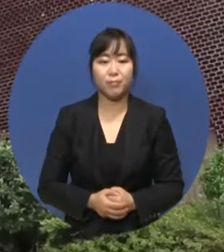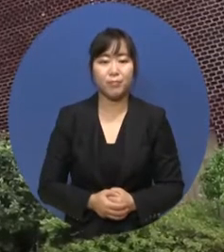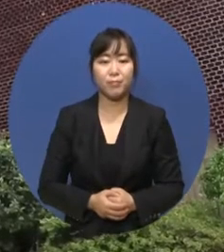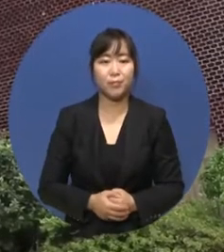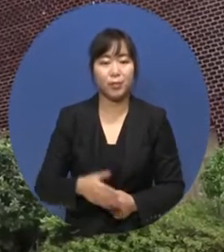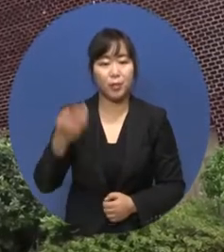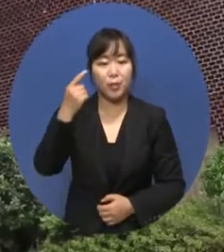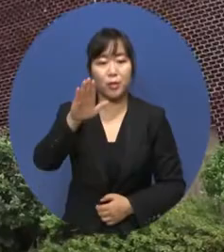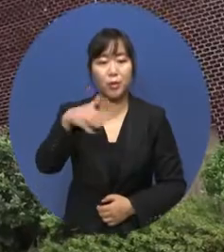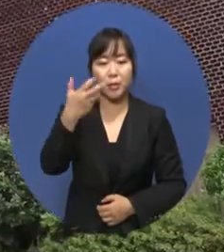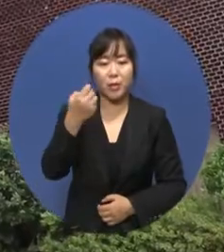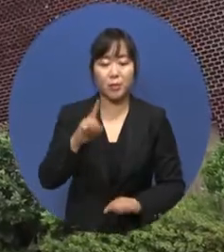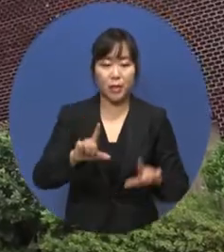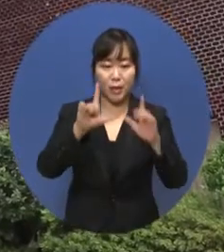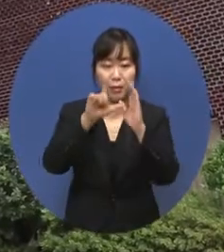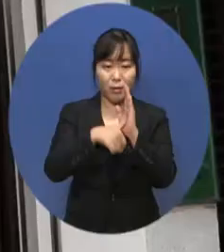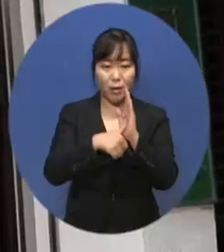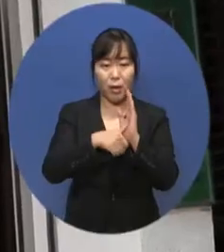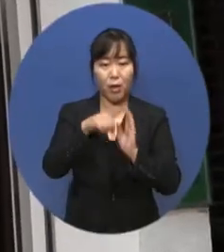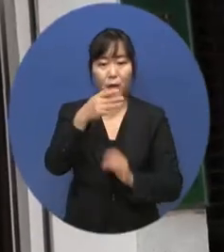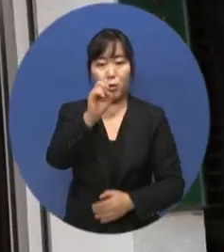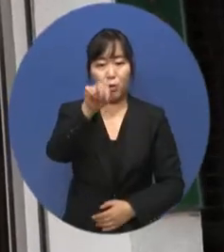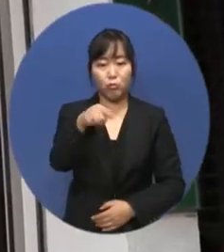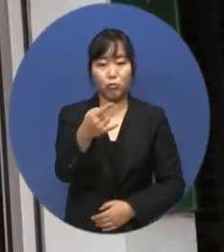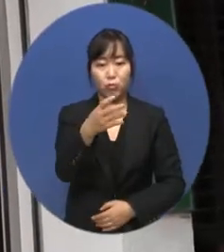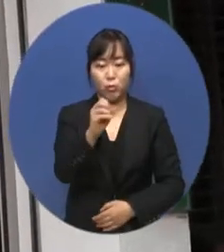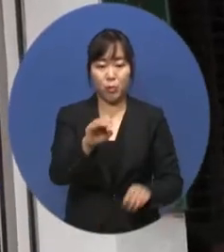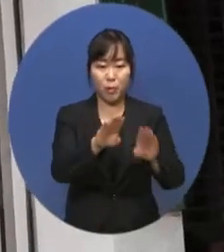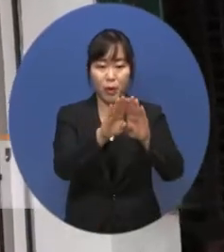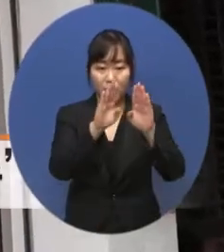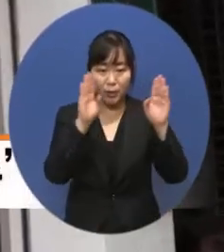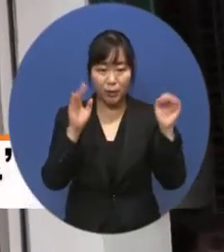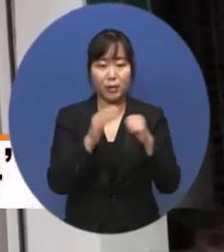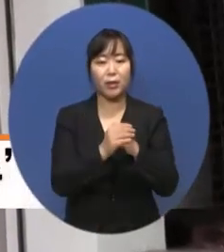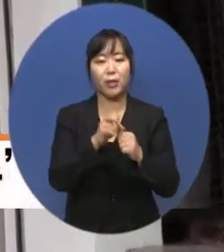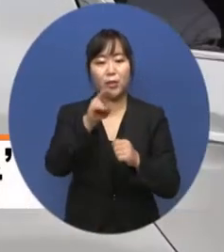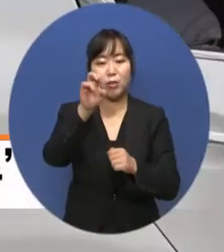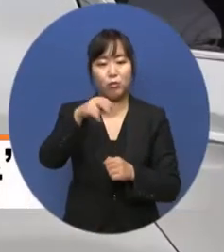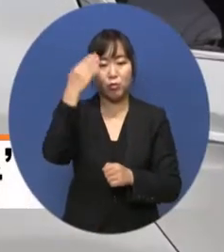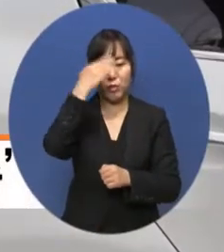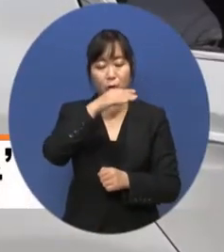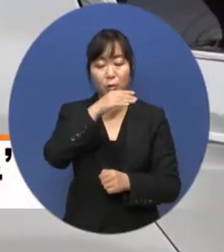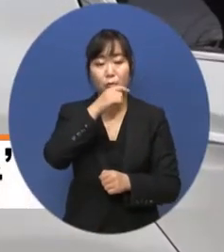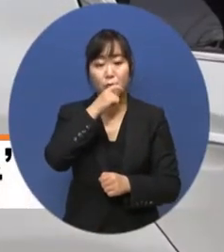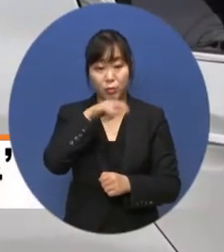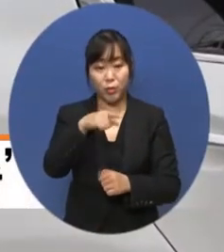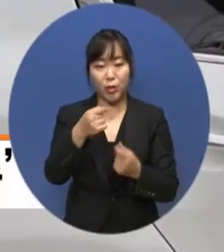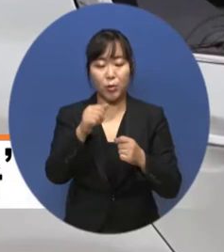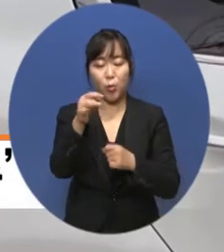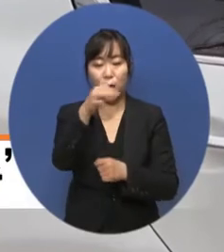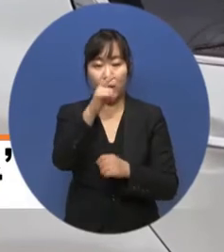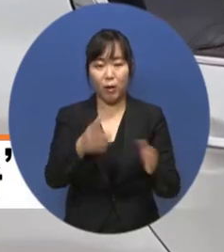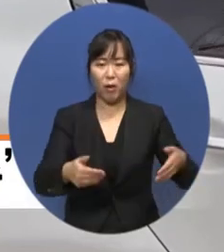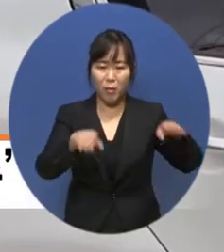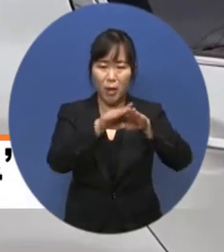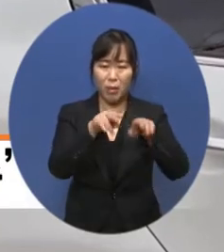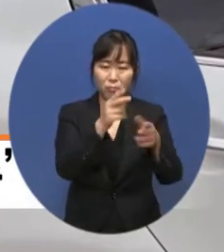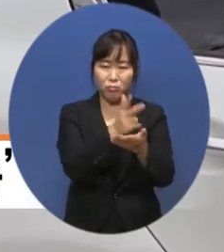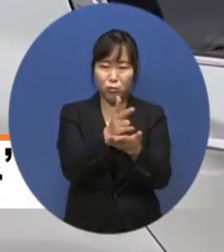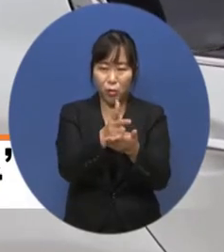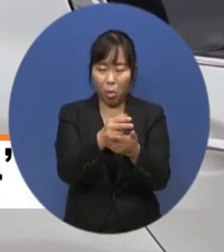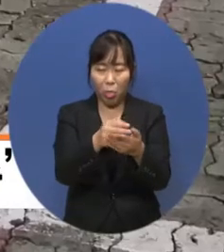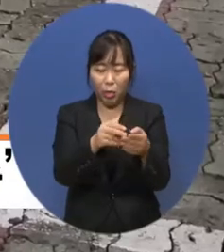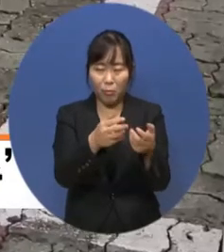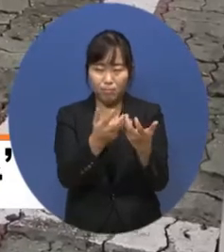지난 1981년 여수시 광무동에 문을 연 여수 상공회의소 회관 건물은 협소한 주차